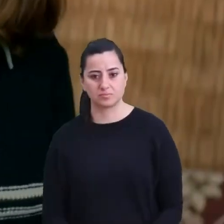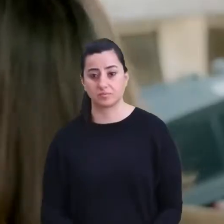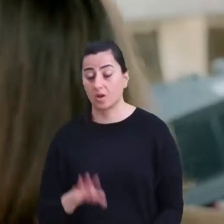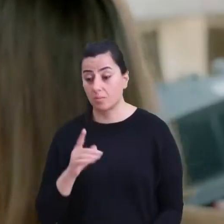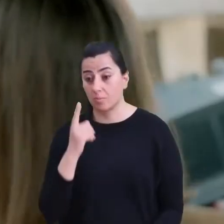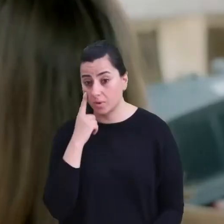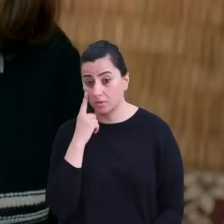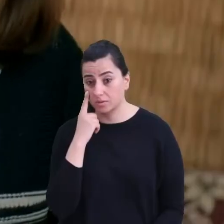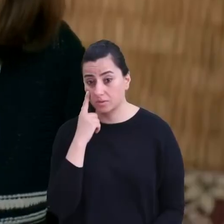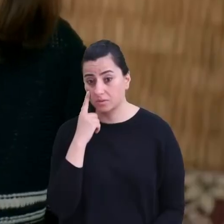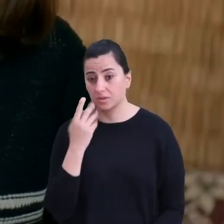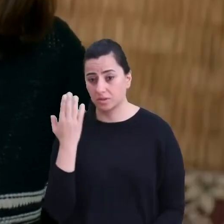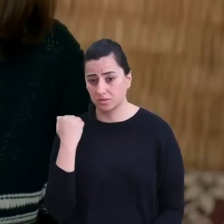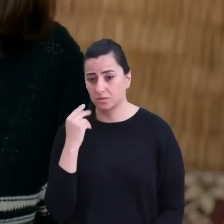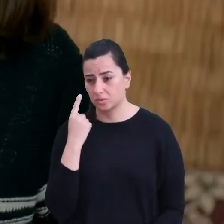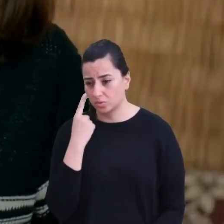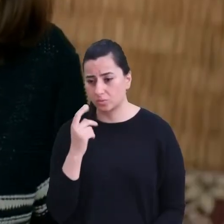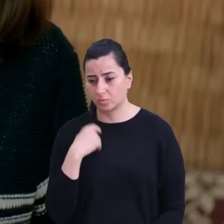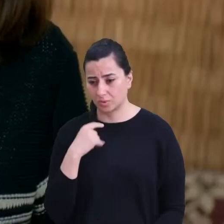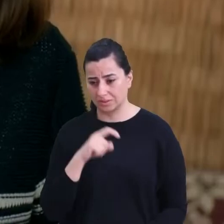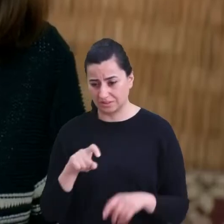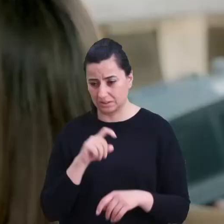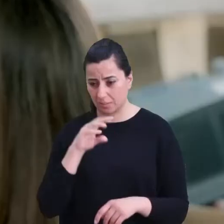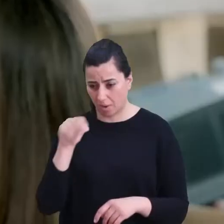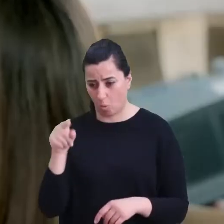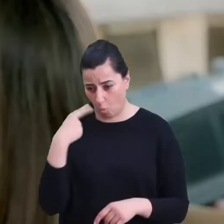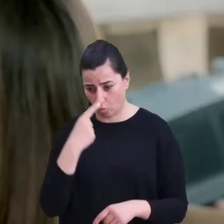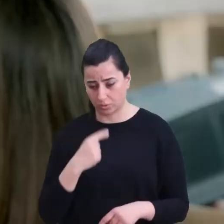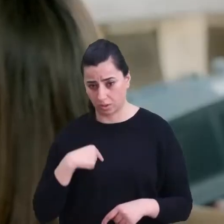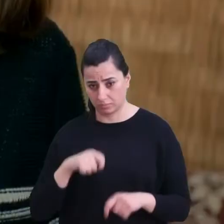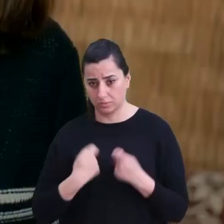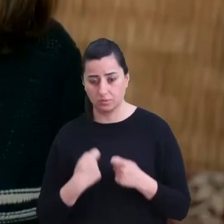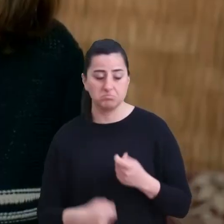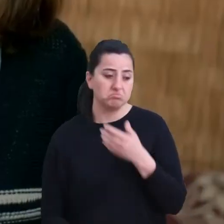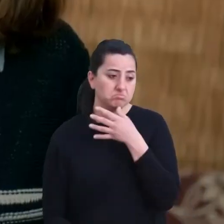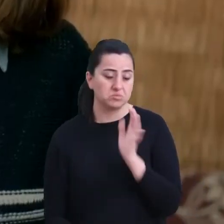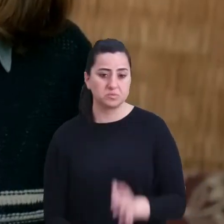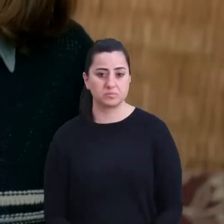Bana bak. Geçen gün seni öyle tersledim diye demiyorsun değil mi? Bilmem.